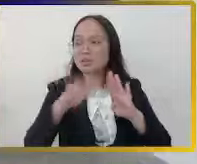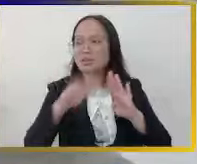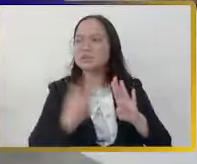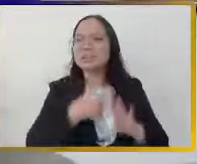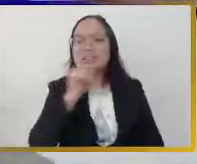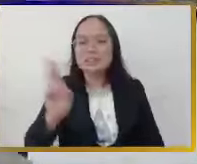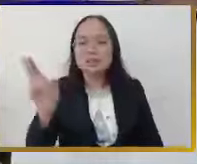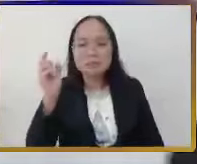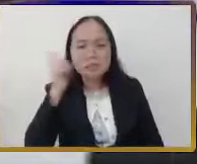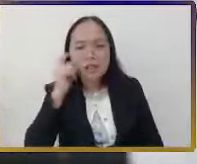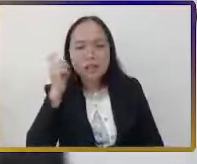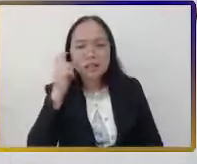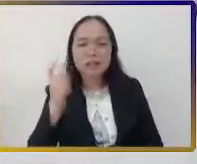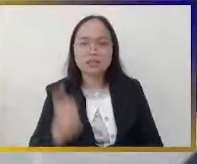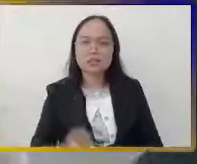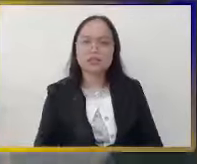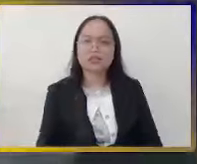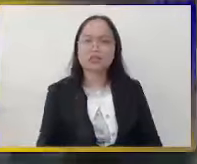nag-iisip.